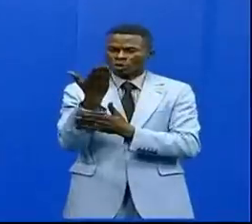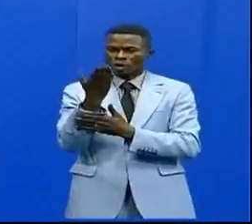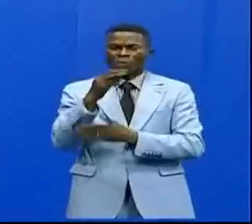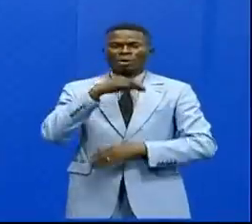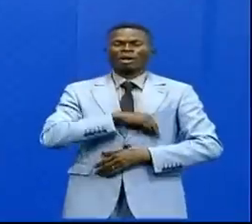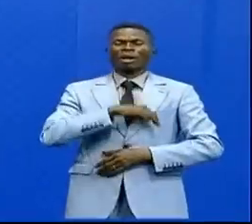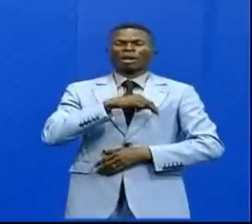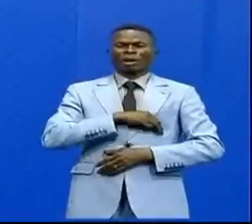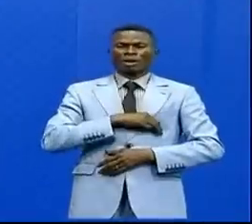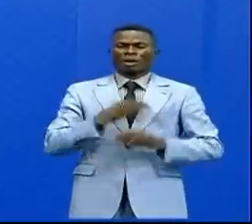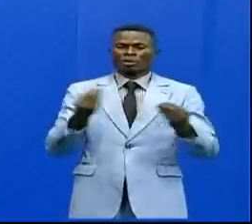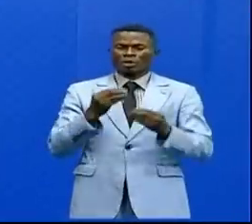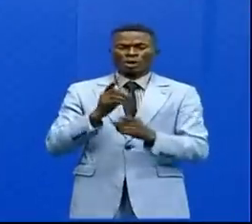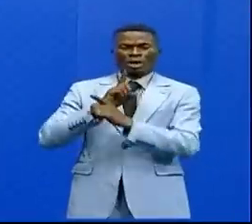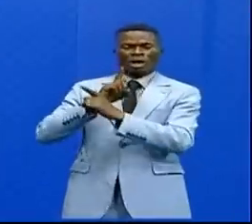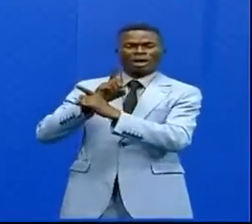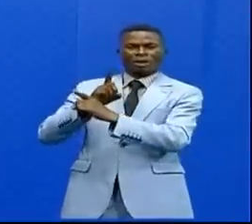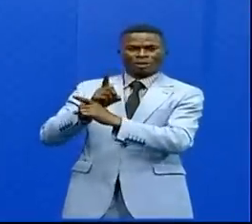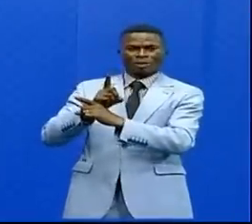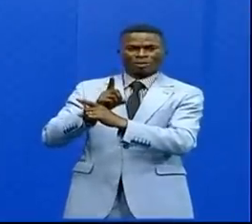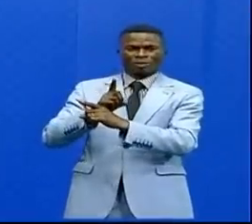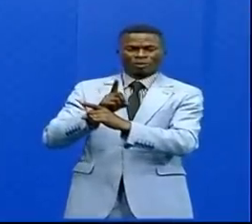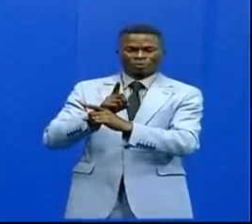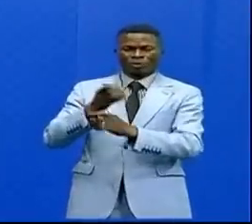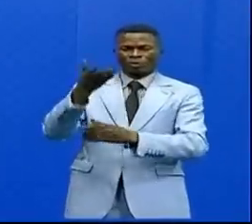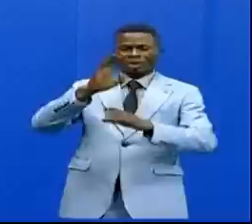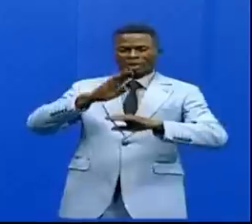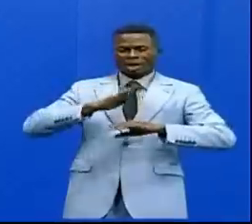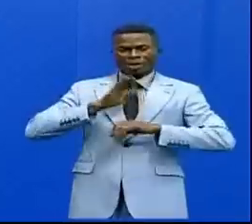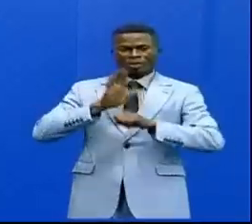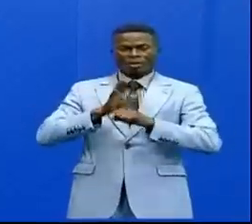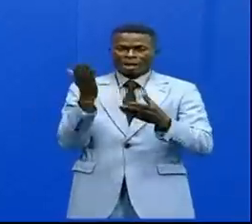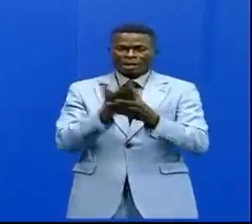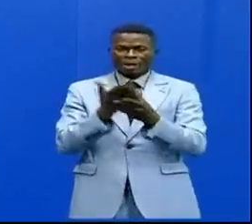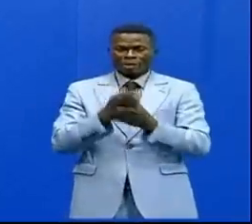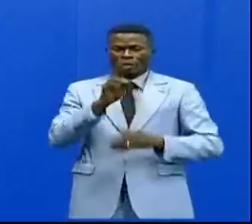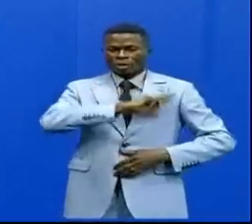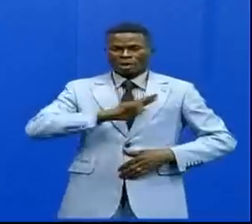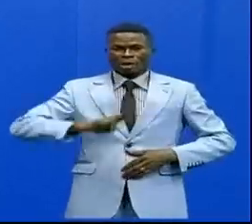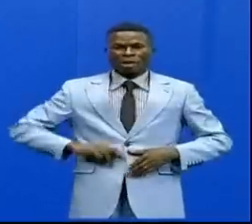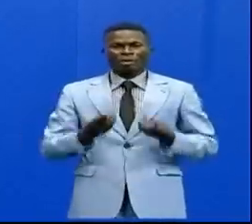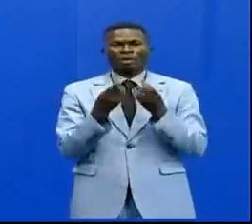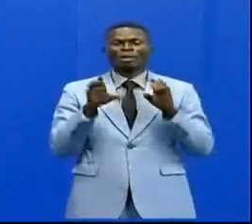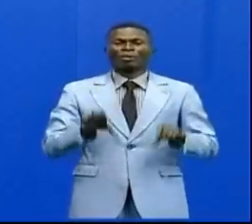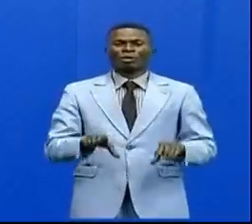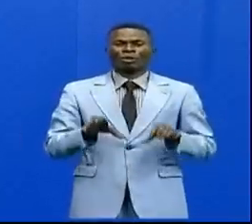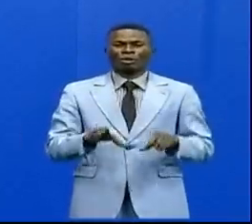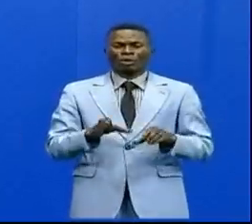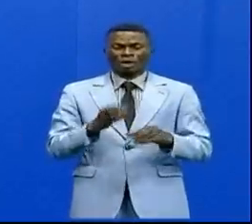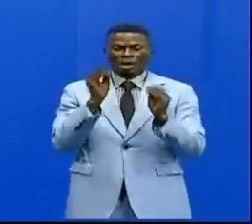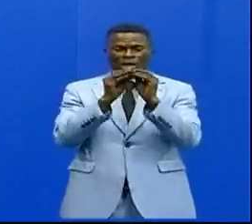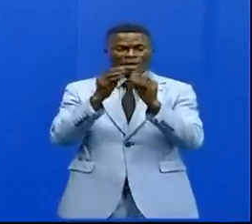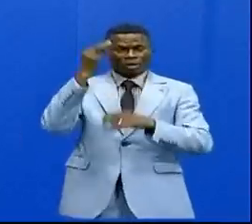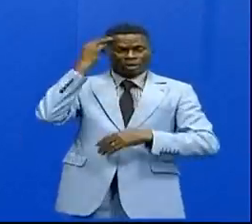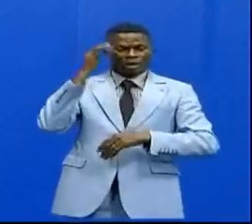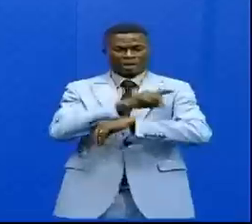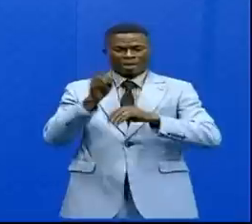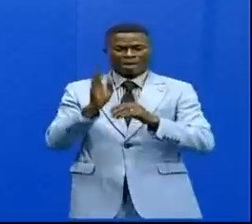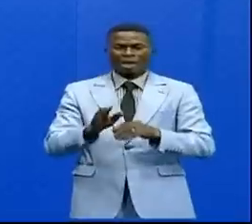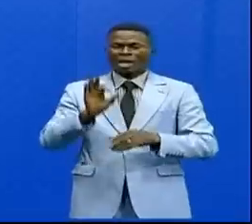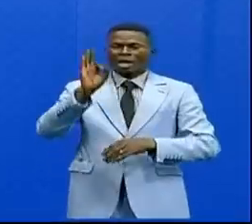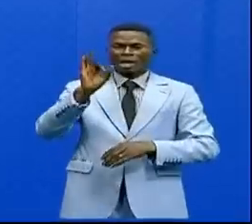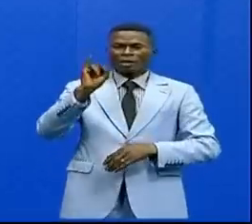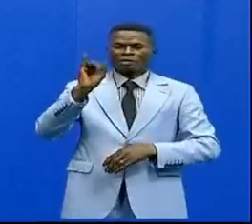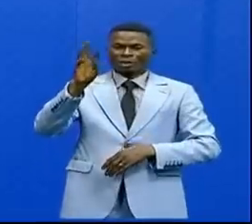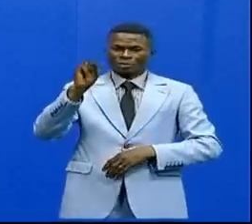mission afin de garantir le passage satisfaisant du dossier République démocratique du Congo au conseil d'administration du FMI